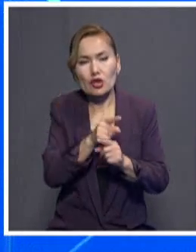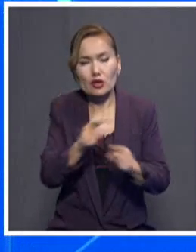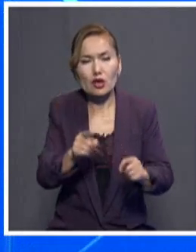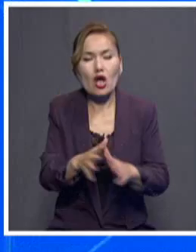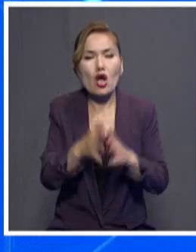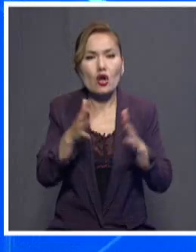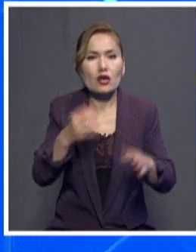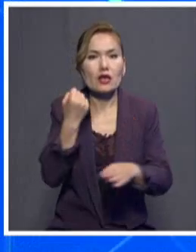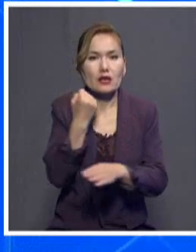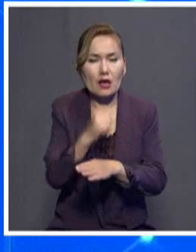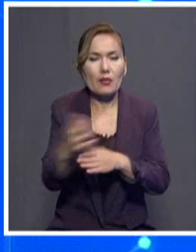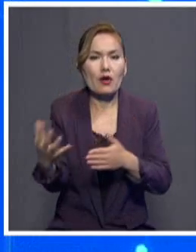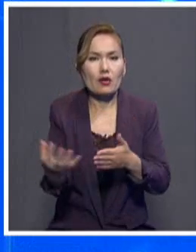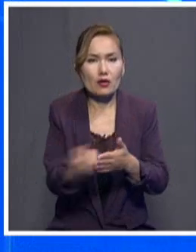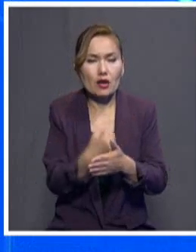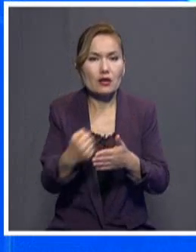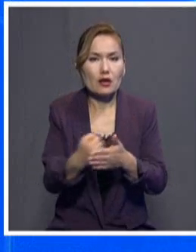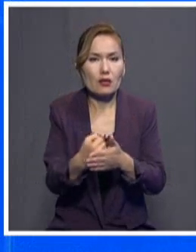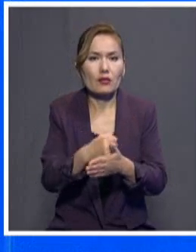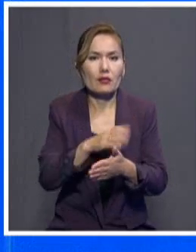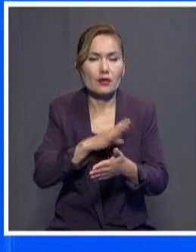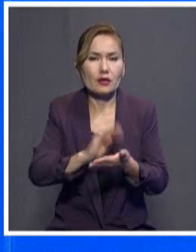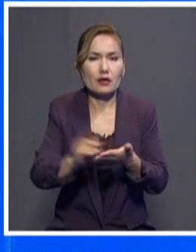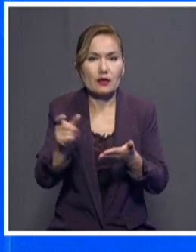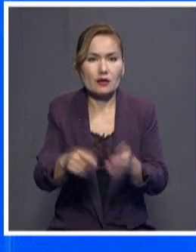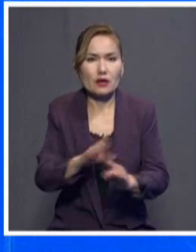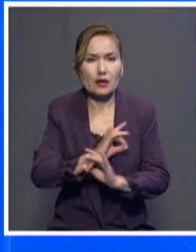кенелтті. Тілші Нұрлан Асқарұлының материалы.